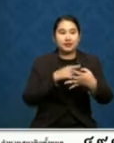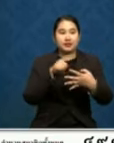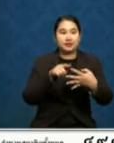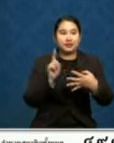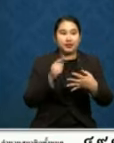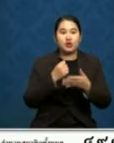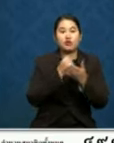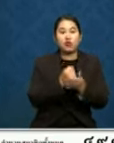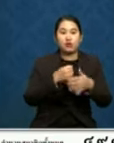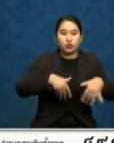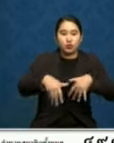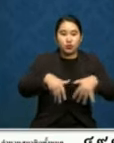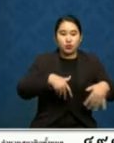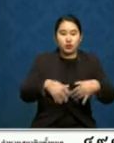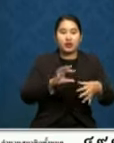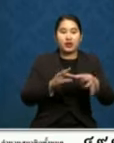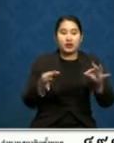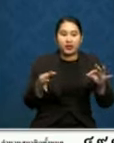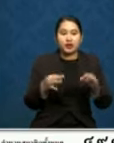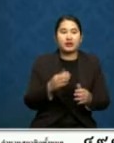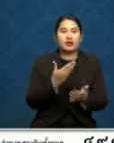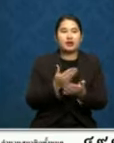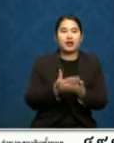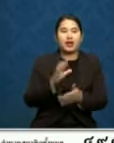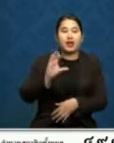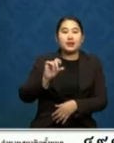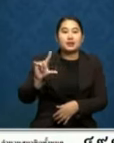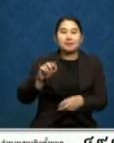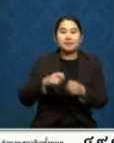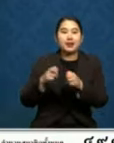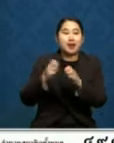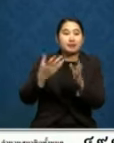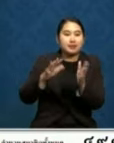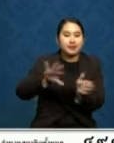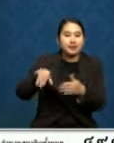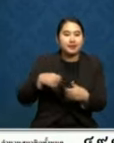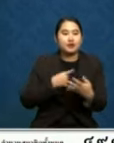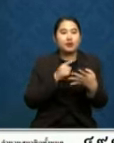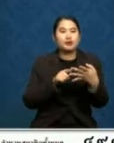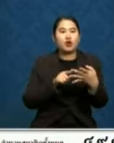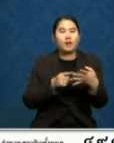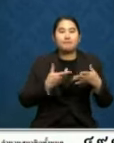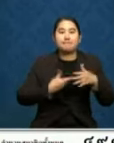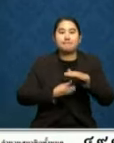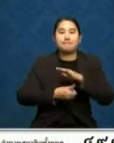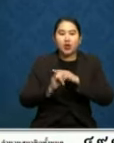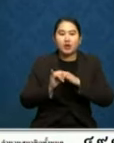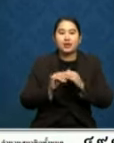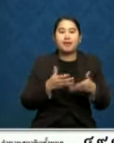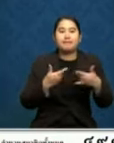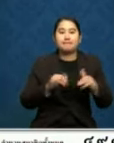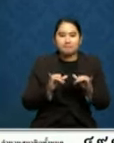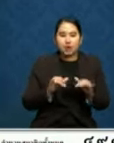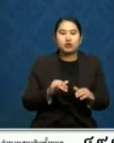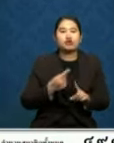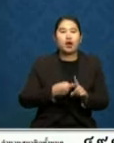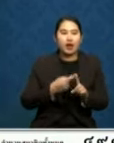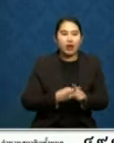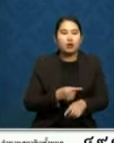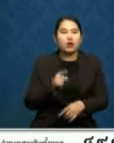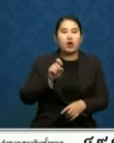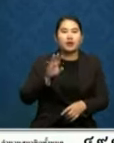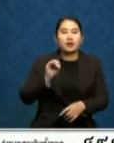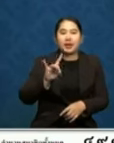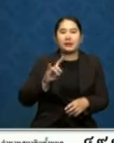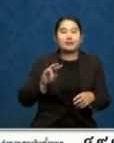ารกิจการช่วยเหลือประชาชนในการดำเนินคดี50ล้านบาทอันนี้ไม่ติดใจนะคะ2คือภารกิจในการปล่อยตัวชั่วคราวผู้ต้องหาหรือจำเลย148ล้านบาทอันนี้ก็ไ